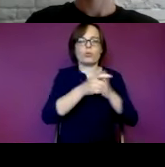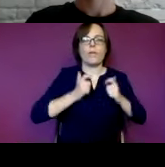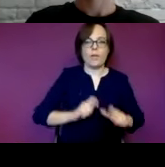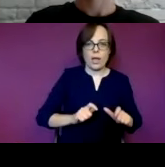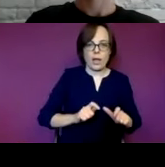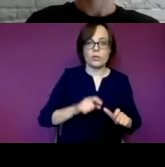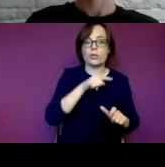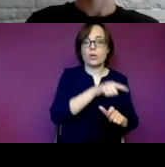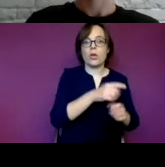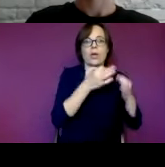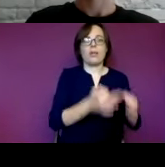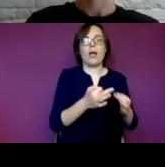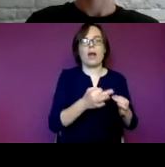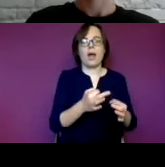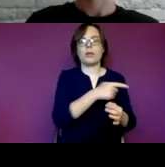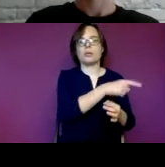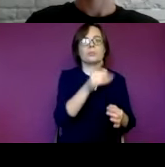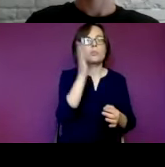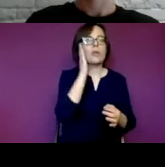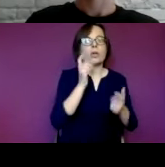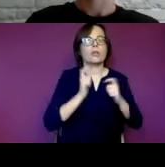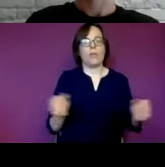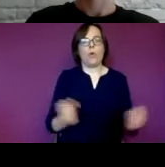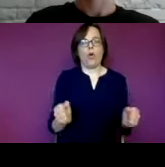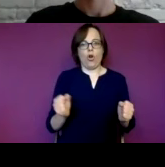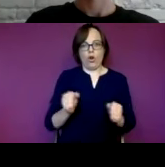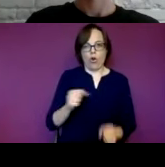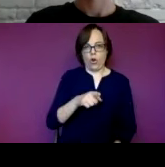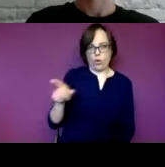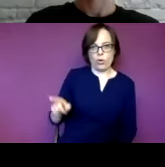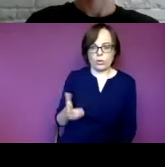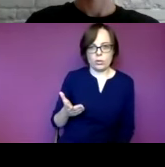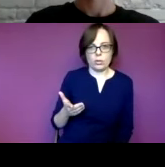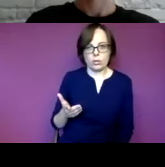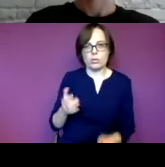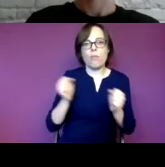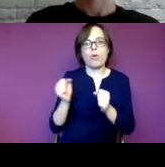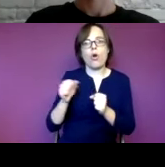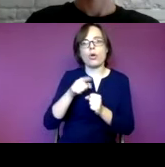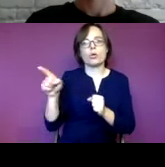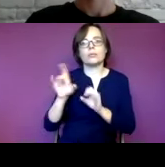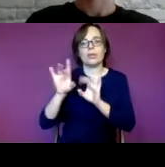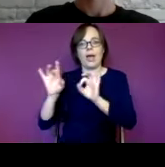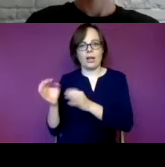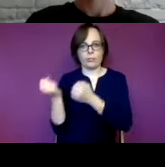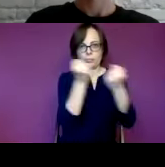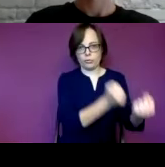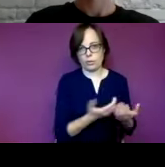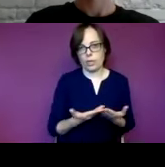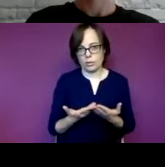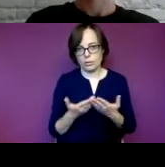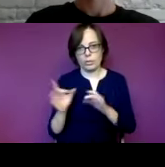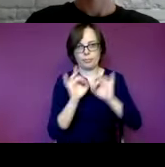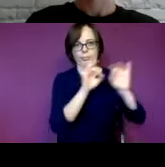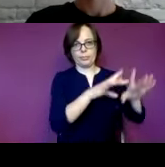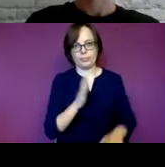panikę teraz wśród mieszkańców wsi, którzy bali się po prostu, że ta nowa ludność przyniesie chorobę. Więc